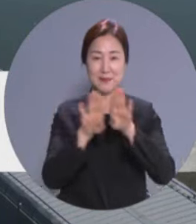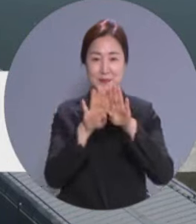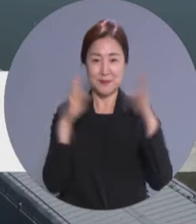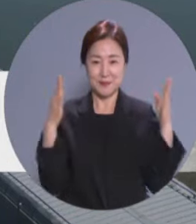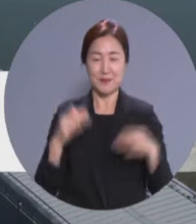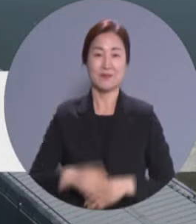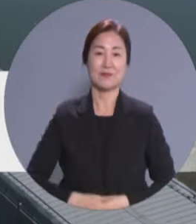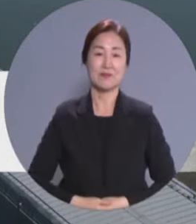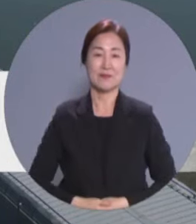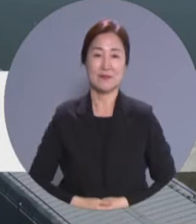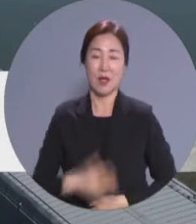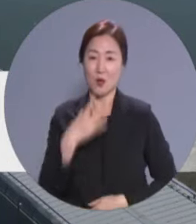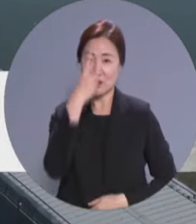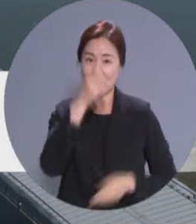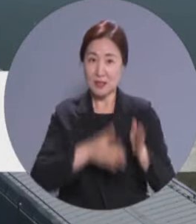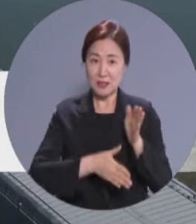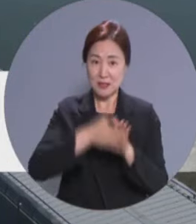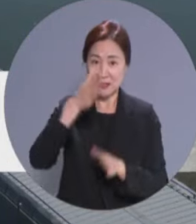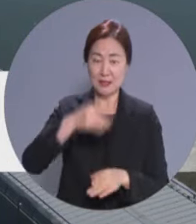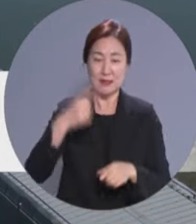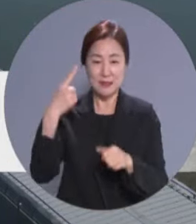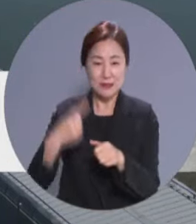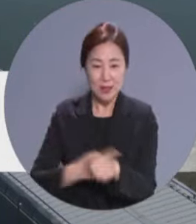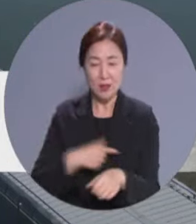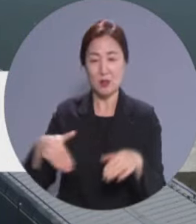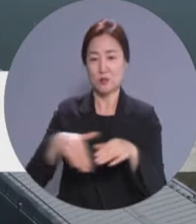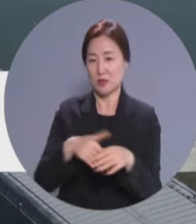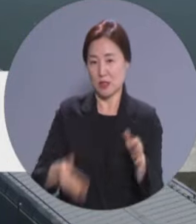앞서 보신 것처럼 순천만 국가정원이 오늘 새로운 모습으로 다시 문을 열었는데요. 순천시가